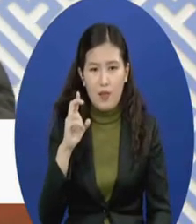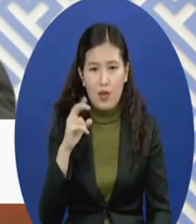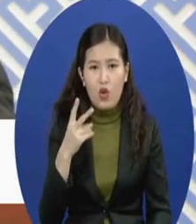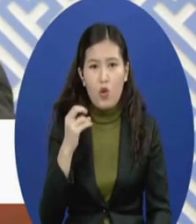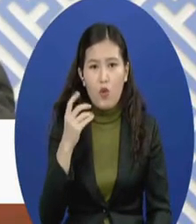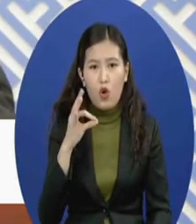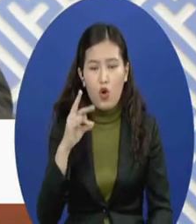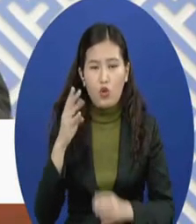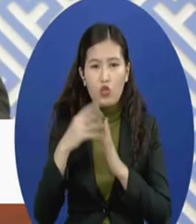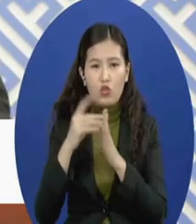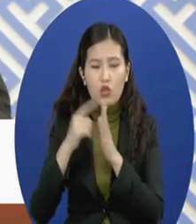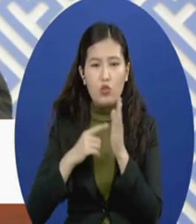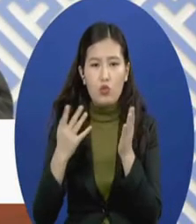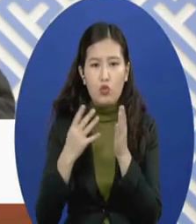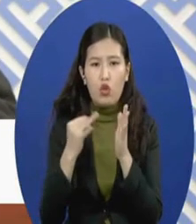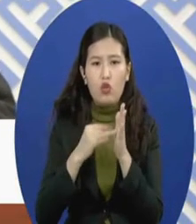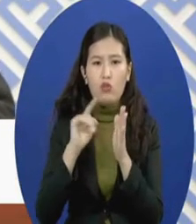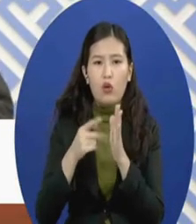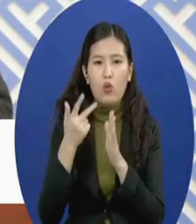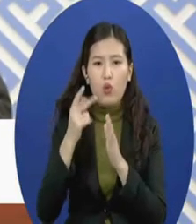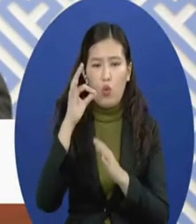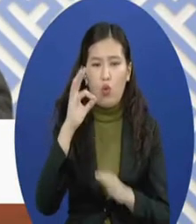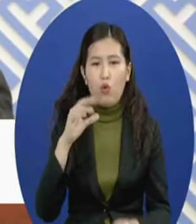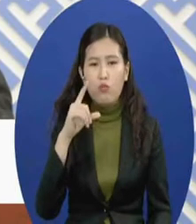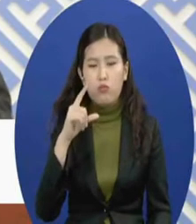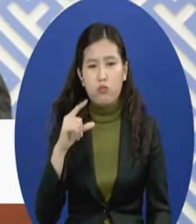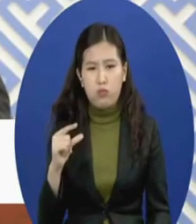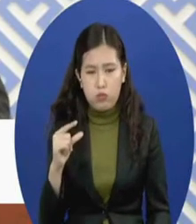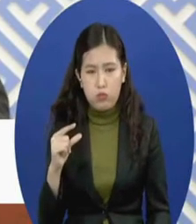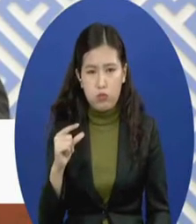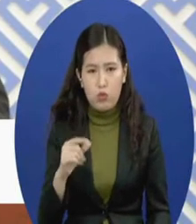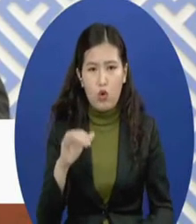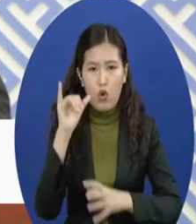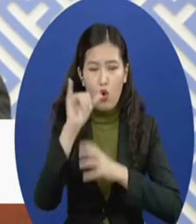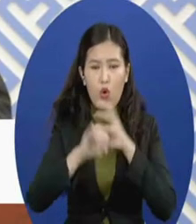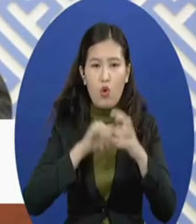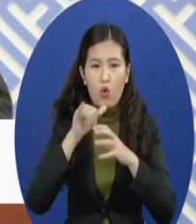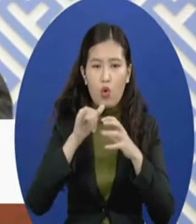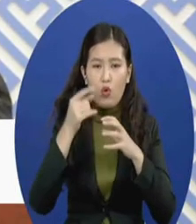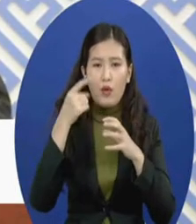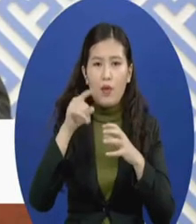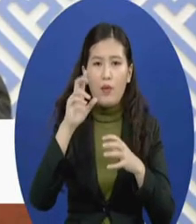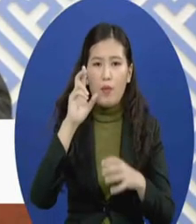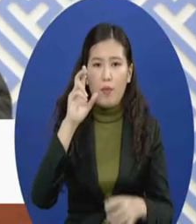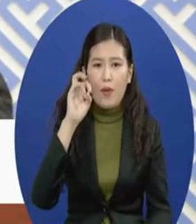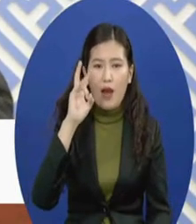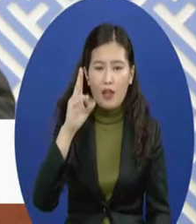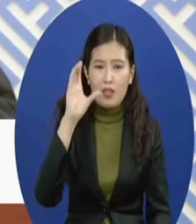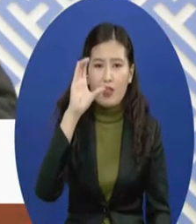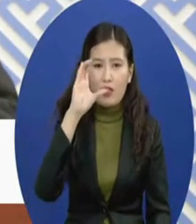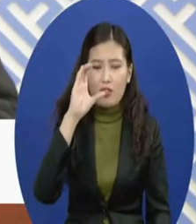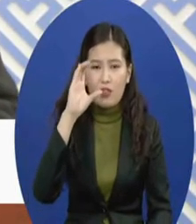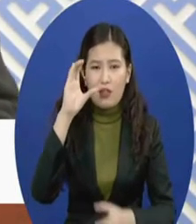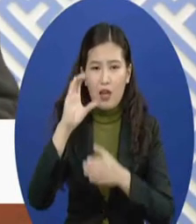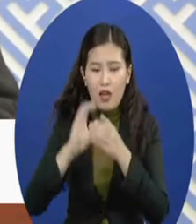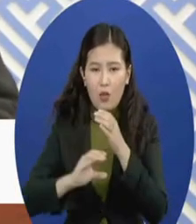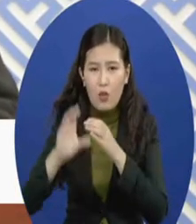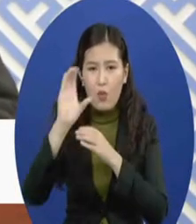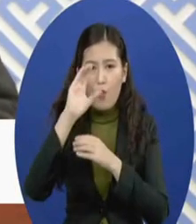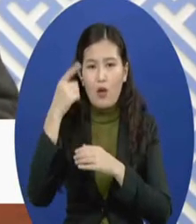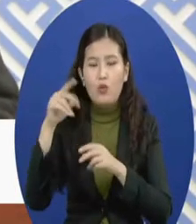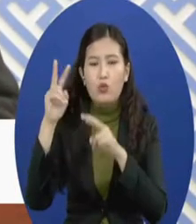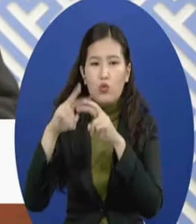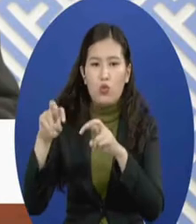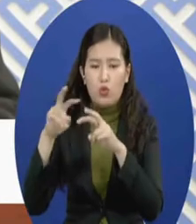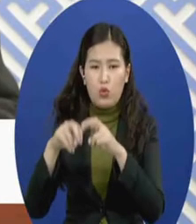байдлаар 7.3%-аар буурлаа. Олон улсын банк санхүүгийн байгууллагын хийсэн судалгаагаар энэ